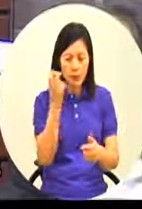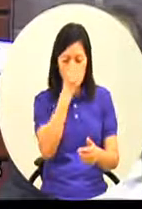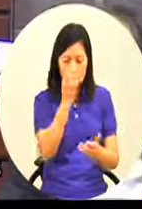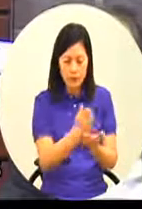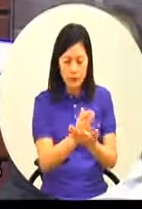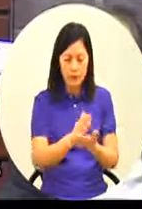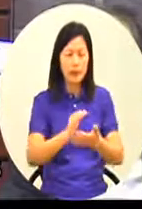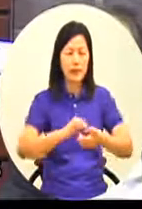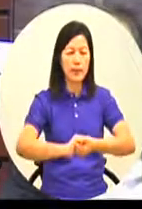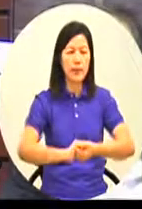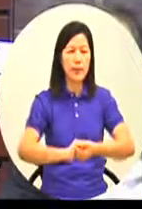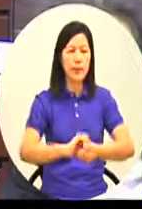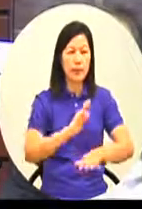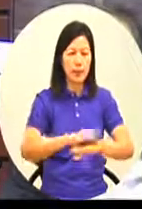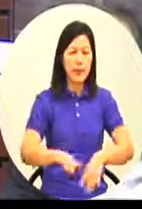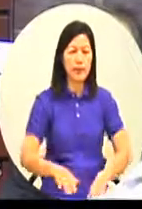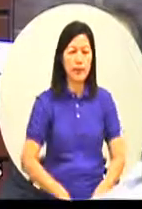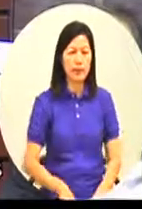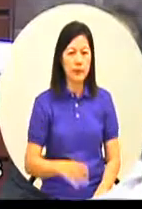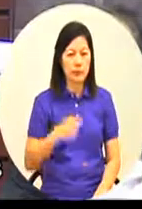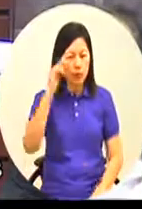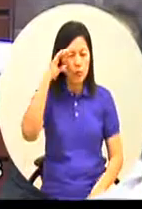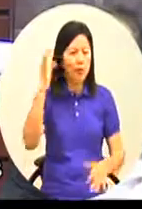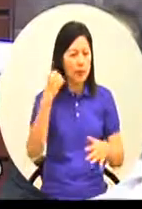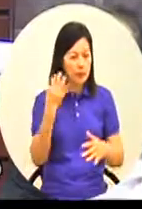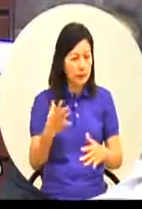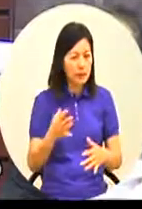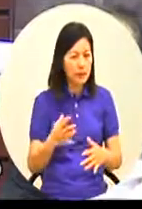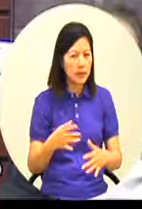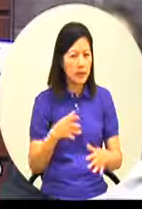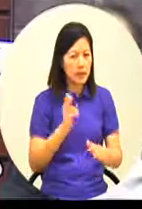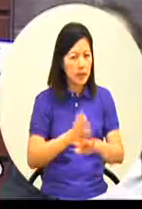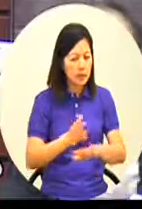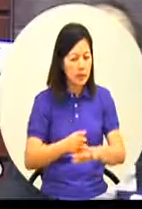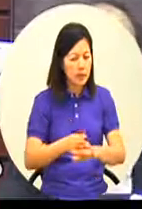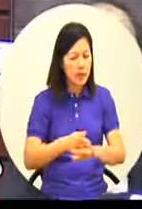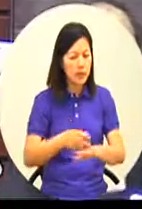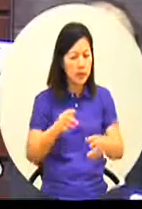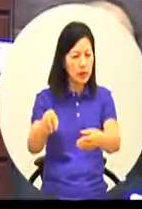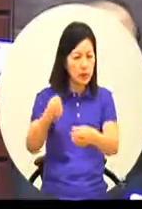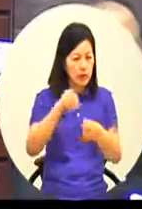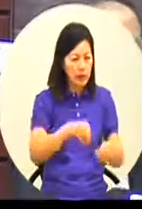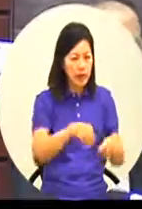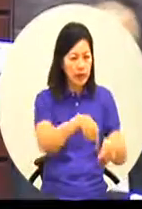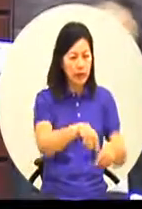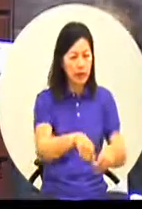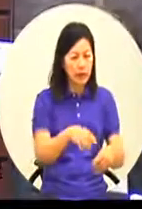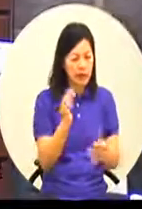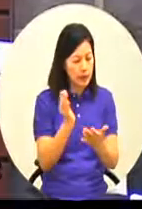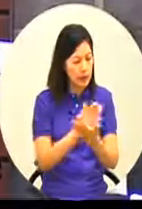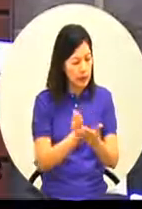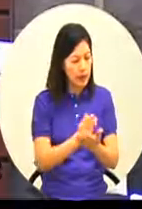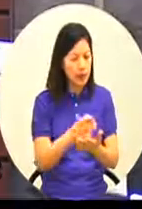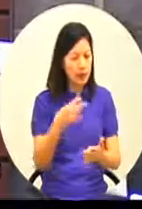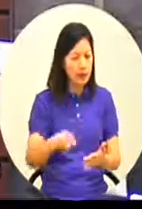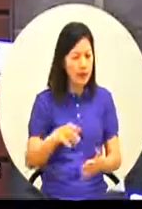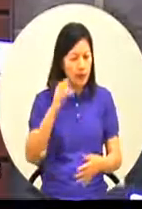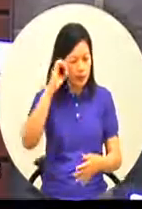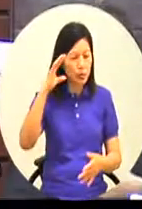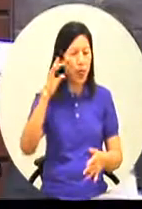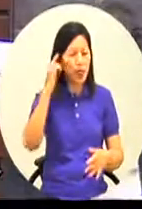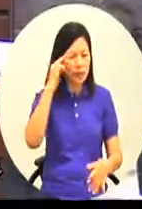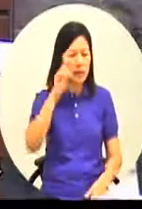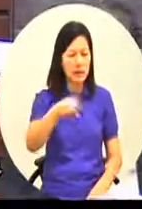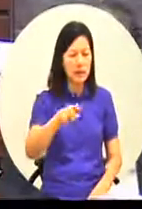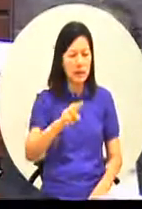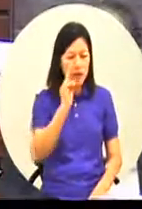是说，你比较有创新的手法，拿到这个委员会来审议，或者是说你用创意的手法，跟我们比较